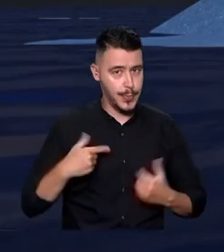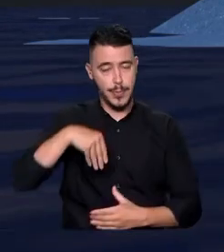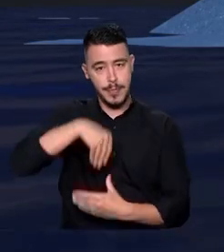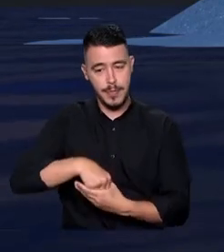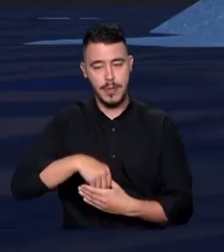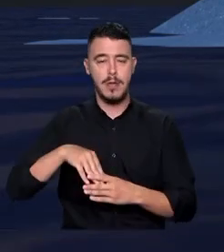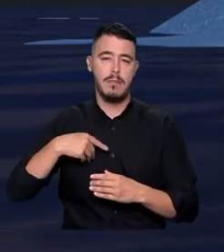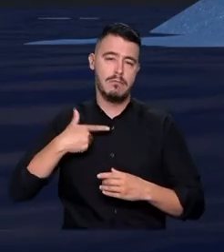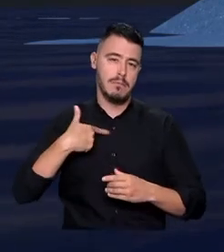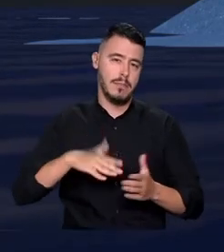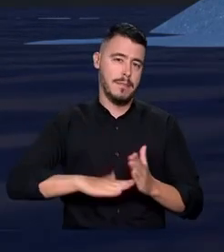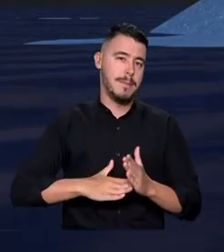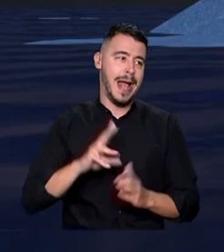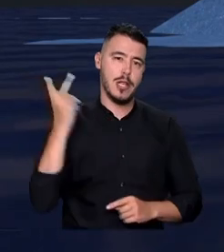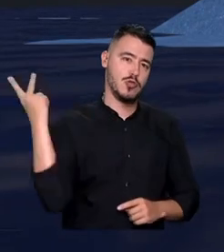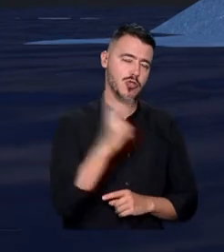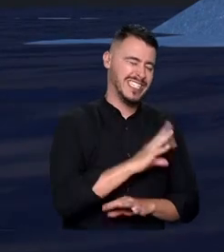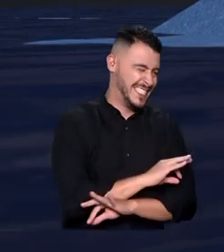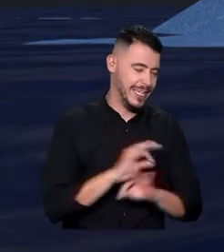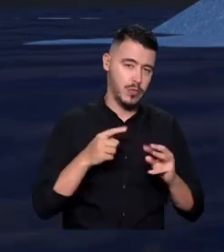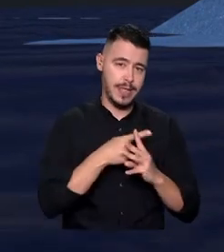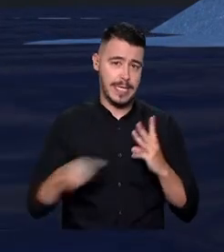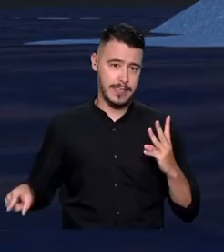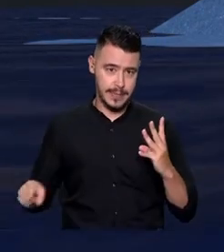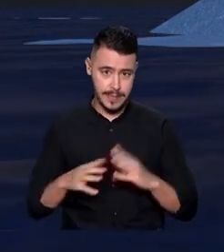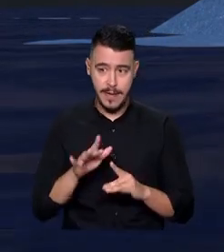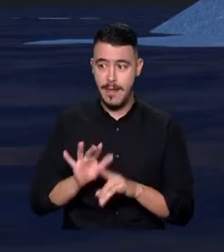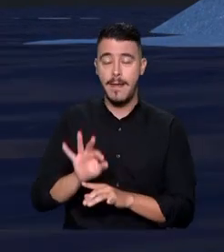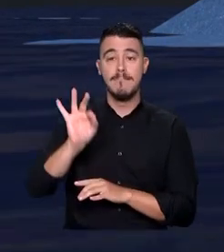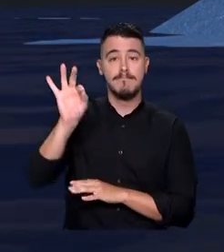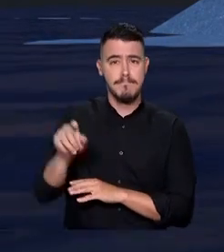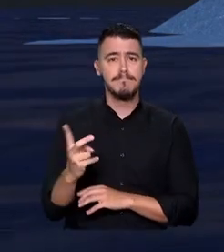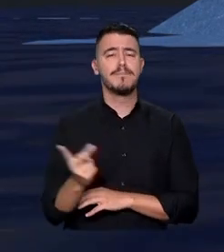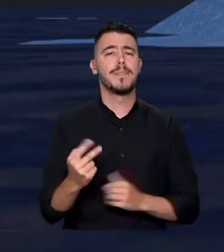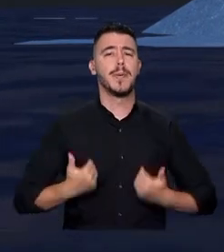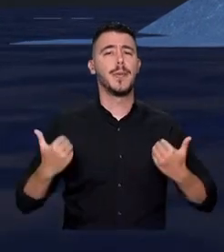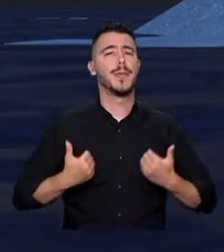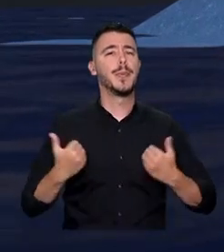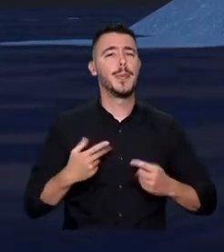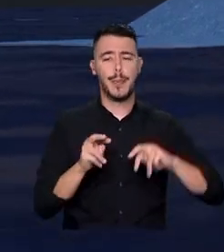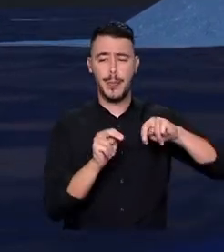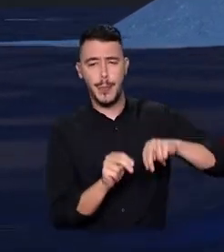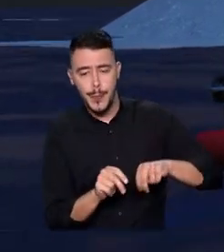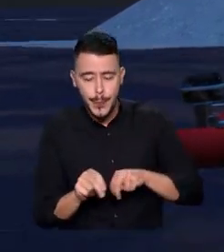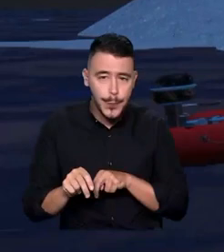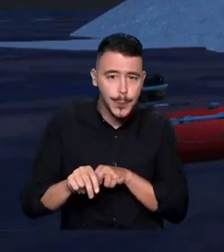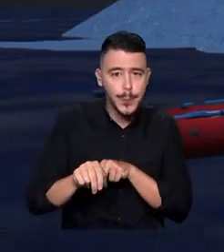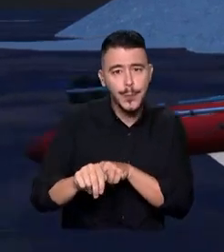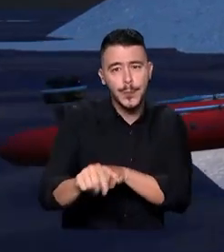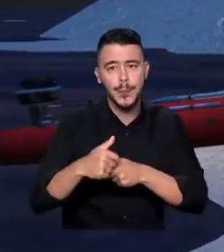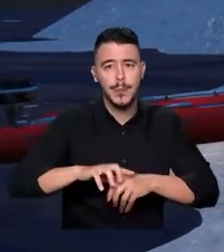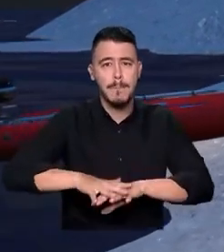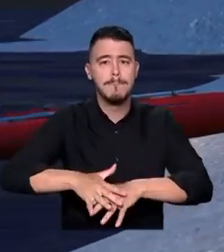μέσα στο σκάφος και αφού φτάνουν στην παραλία, βγαίνουν τα δύο παιδιά. Τα οποία, αφού